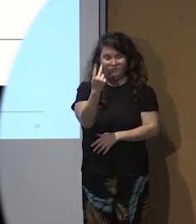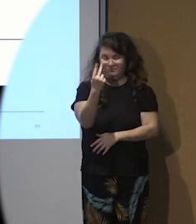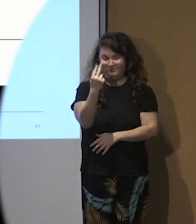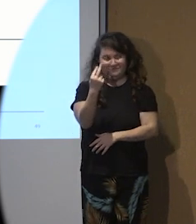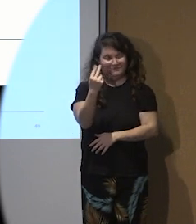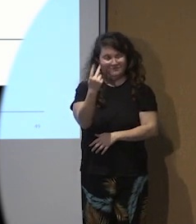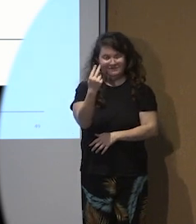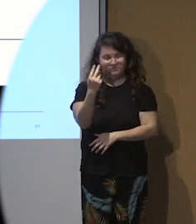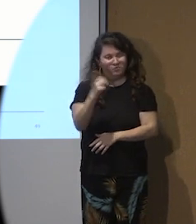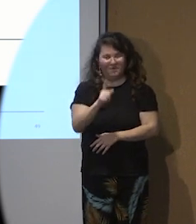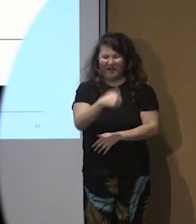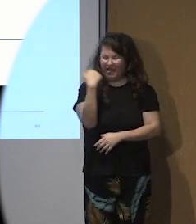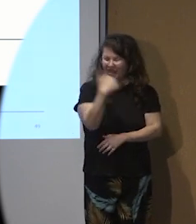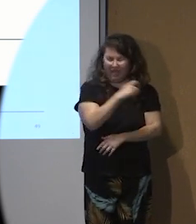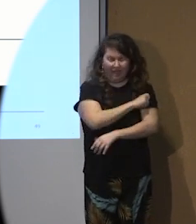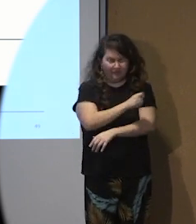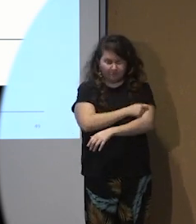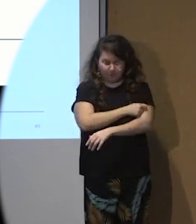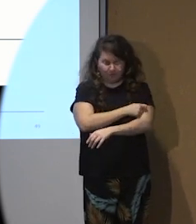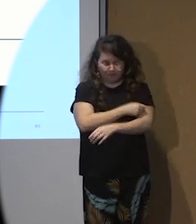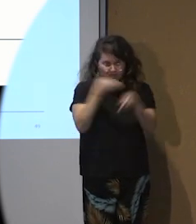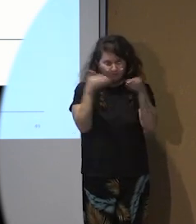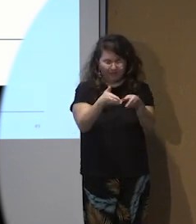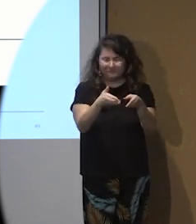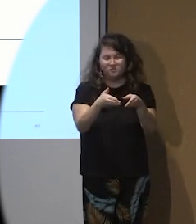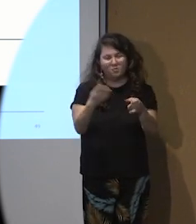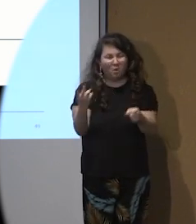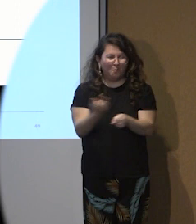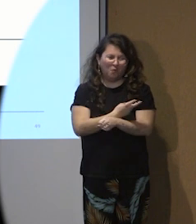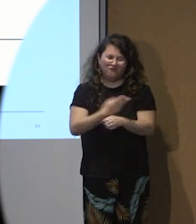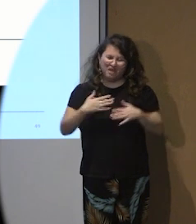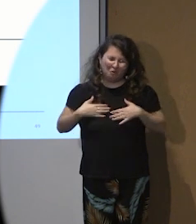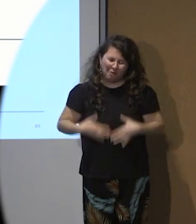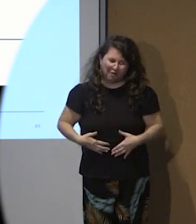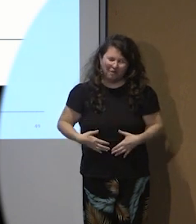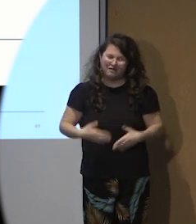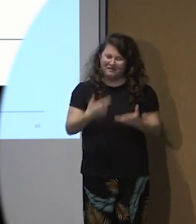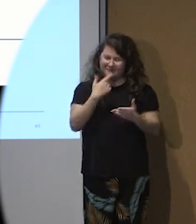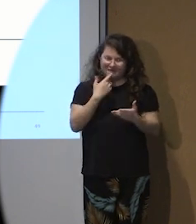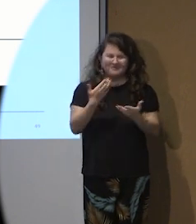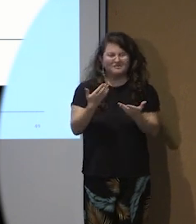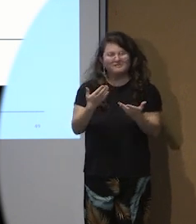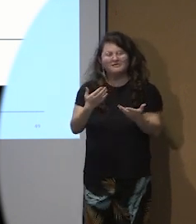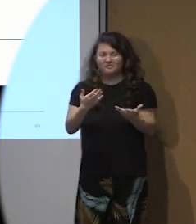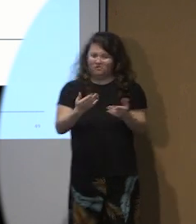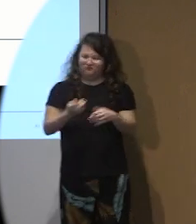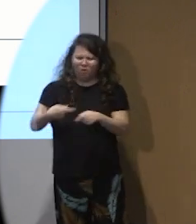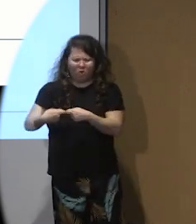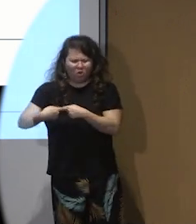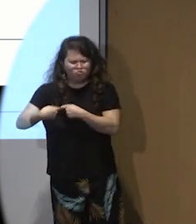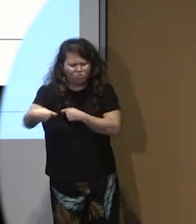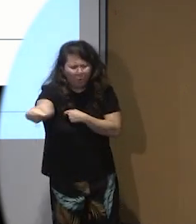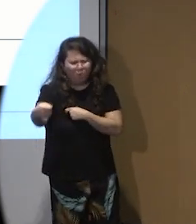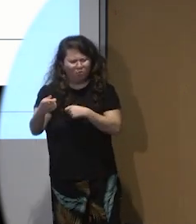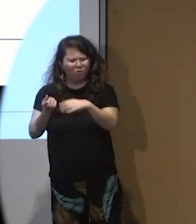sport exclusif. Parce que, c'est pas très bon pour l'organisme, mais aussi c'est pour ça qu'on se blesse. C'est-à-dire le sport en endurance, on va